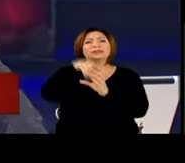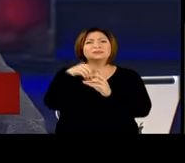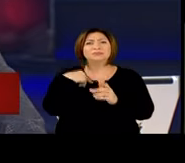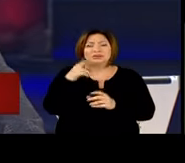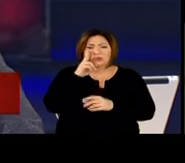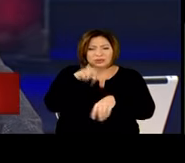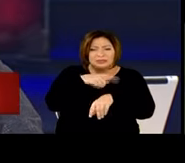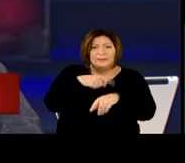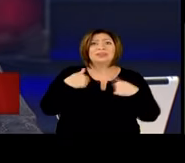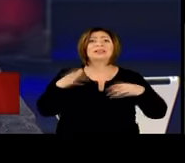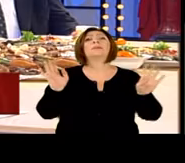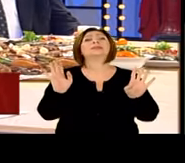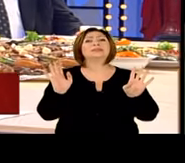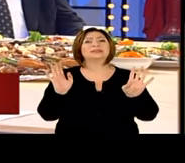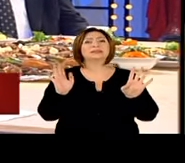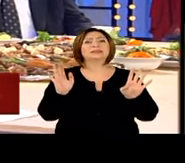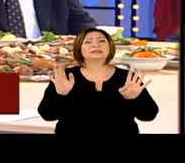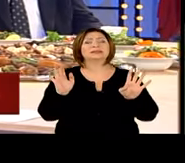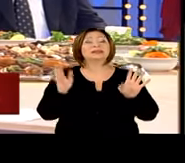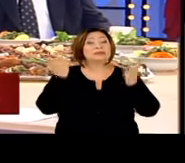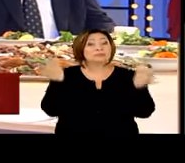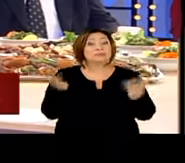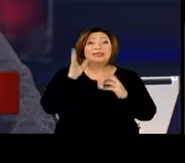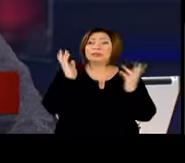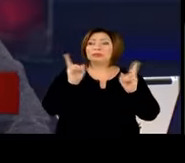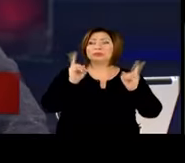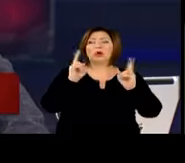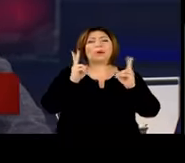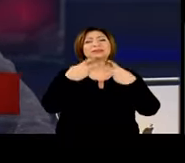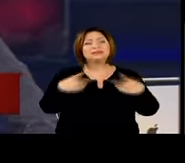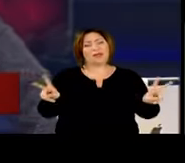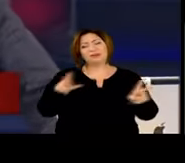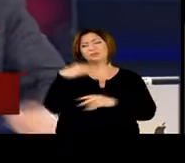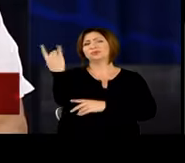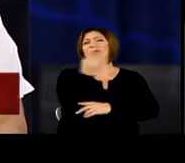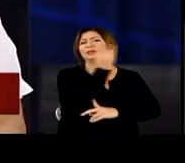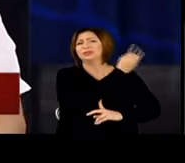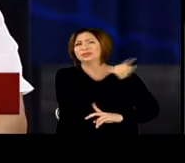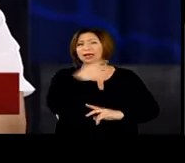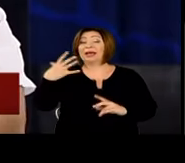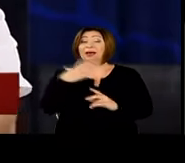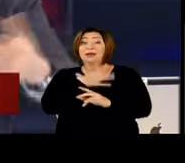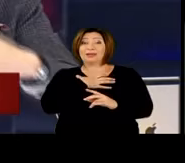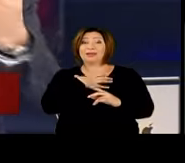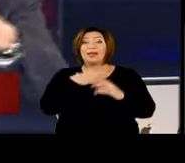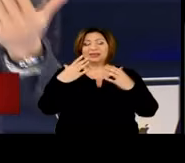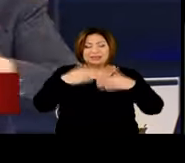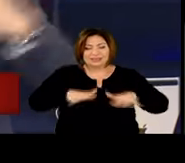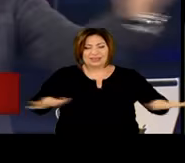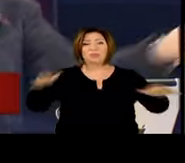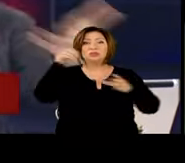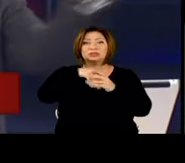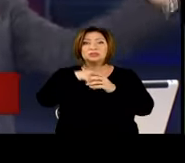değil miyiz? Son nesiller değil miyiz? Evet. Yani serbest dolaşan, kendi tabiatı, kendi ekosistemi içerisinde. Doğrudur. Her ne